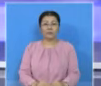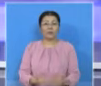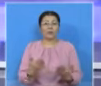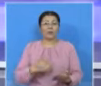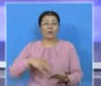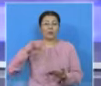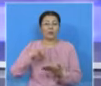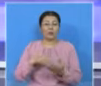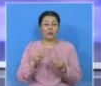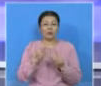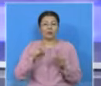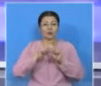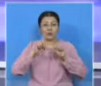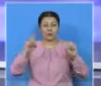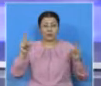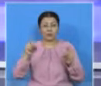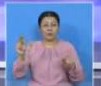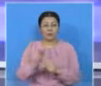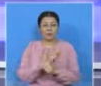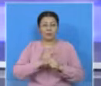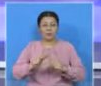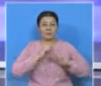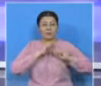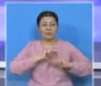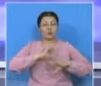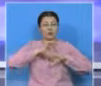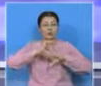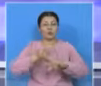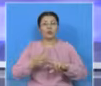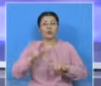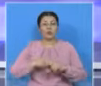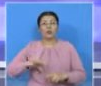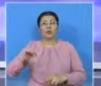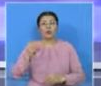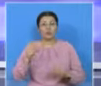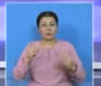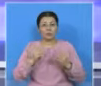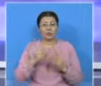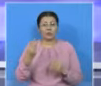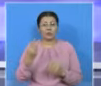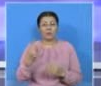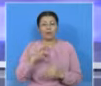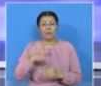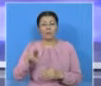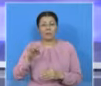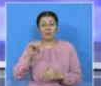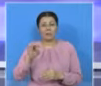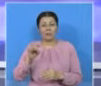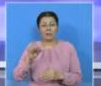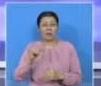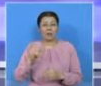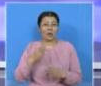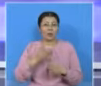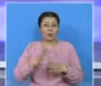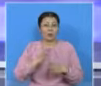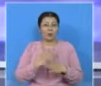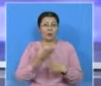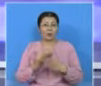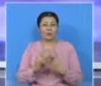Биыл қаладағы 13 мектепке күрделі жөндеу жұмысы жүріп жатыр. Бұл үшін республикалық бюджеттен 2 миллиард теңгеге жуық қаражат бөлінген.